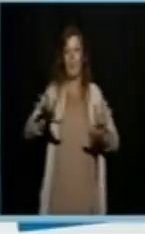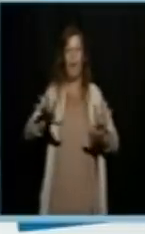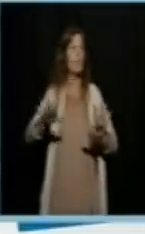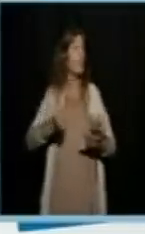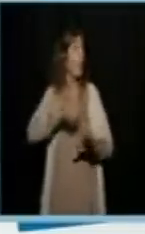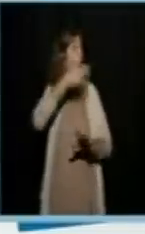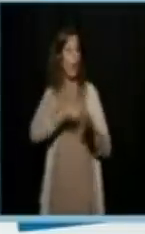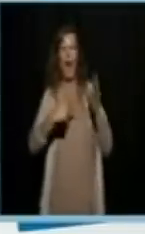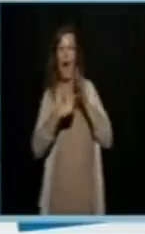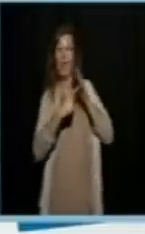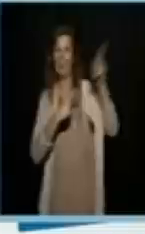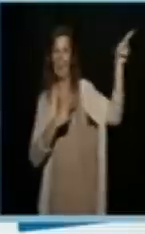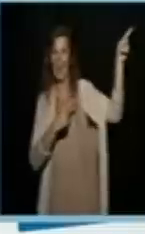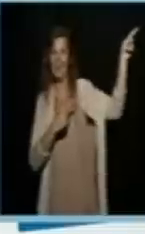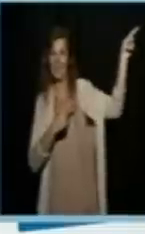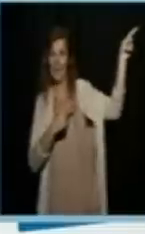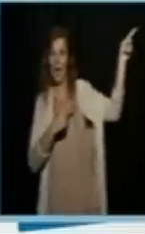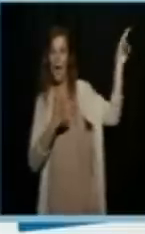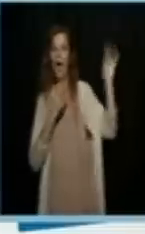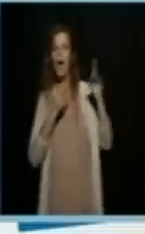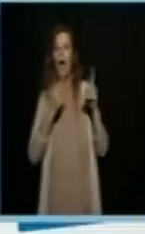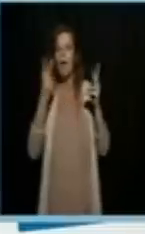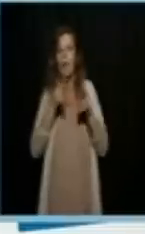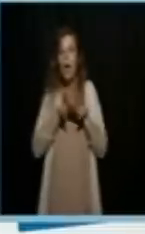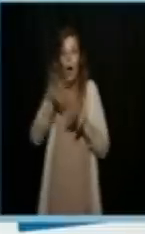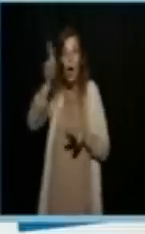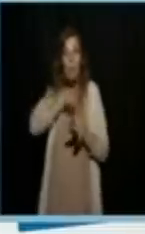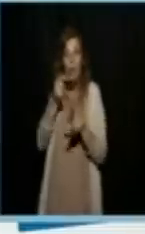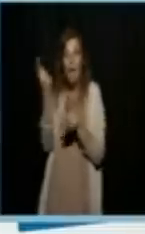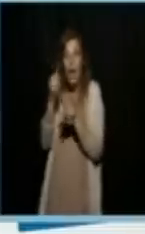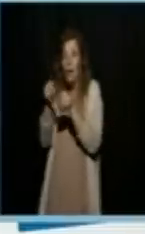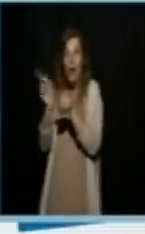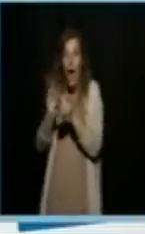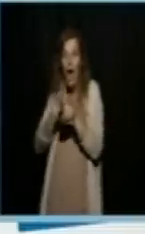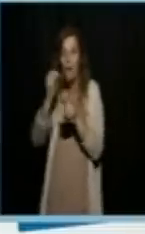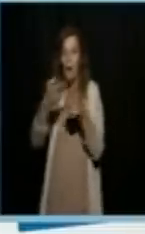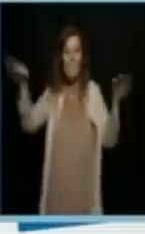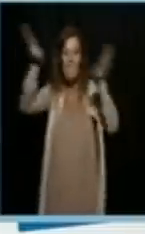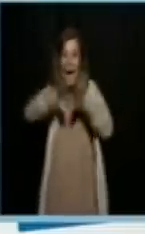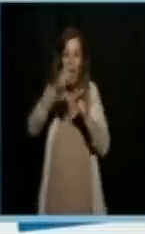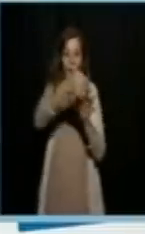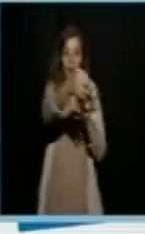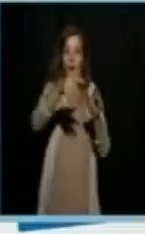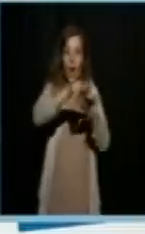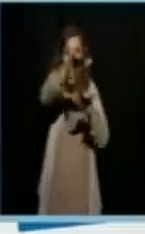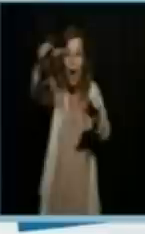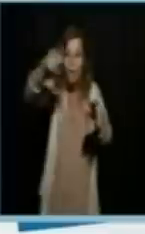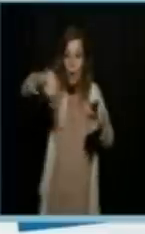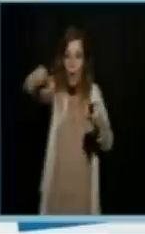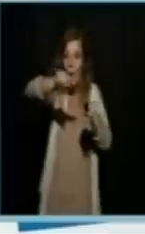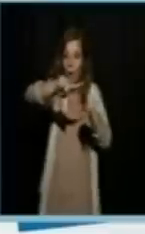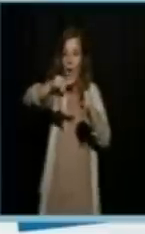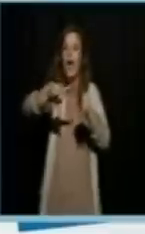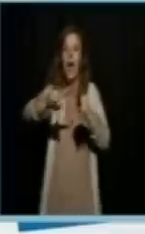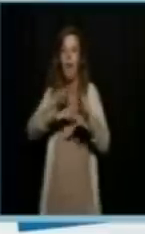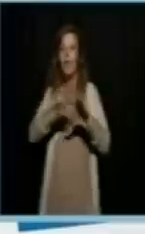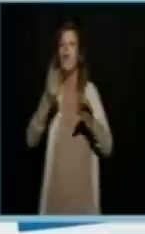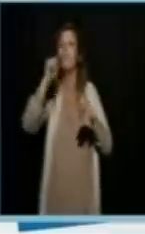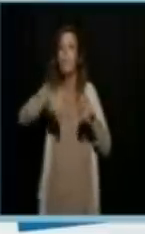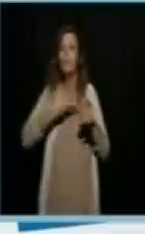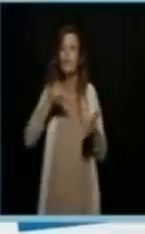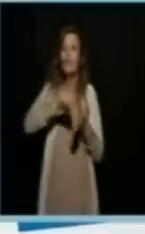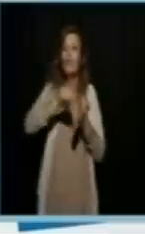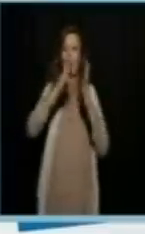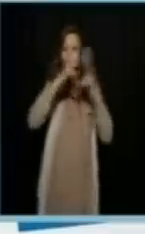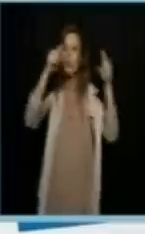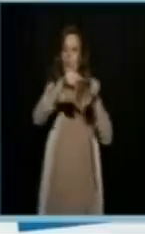a coprire non solo il mio comune, ma tutta la vallata, i comuni limitrofi, anche 2 aziende, anche 2 centri industriali,